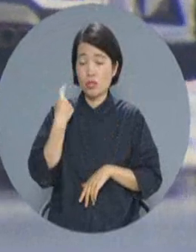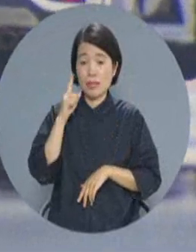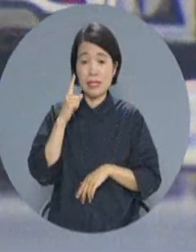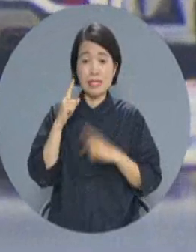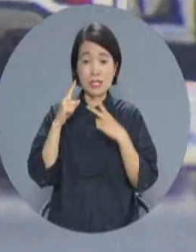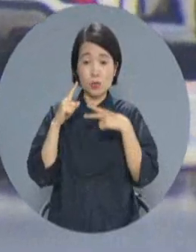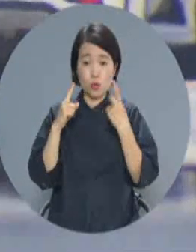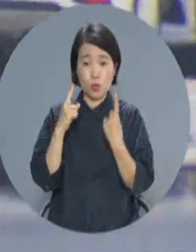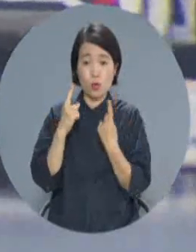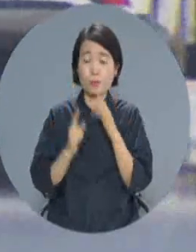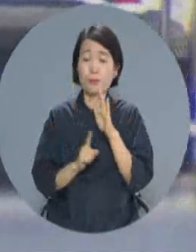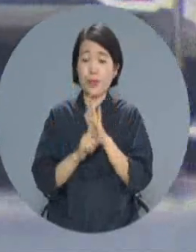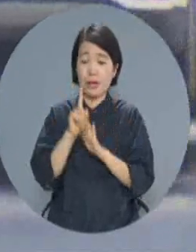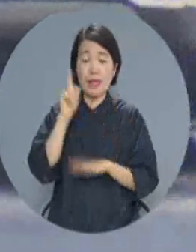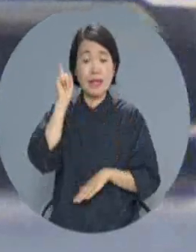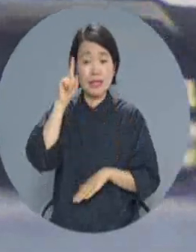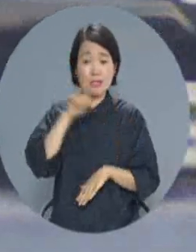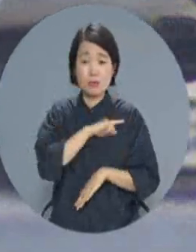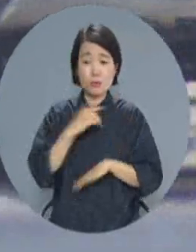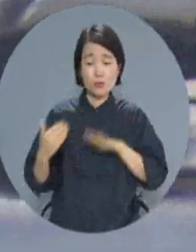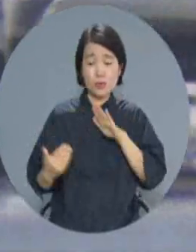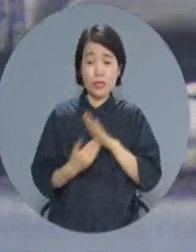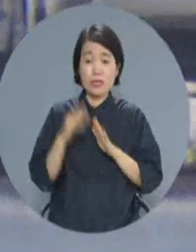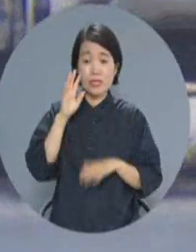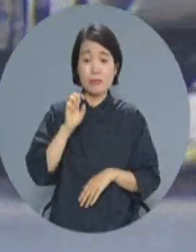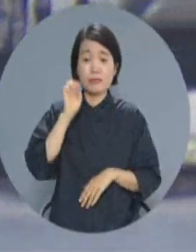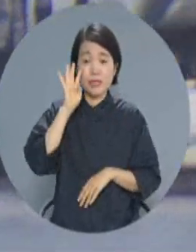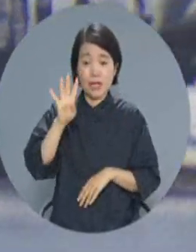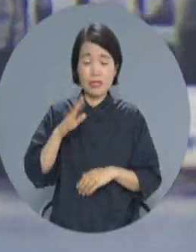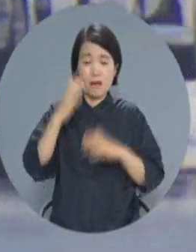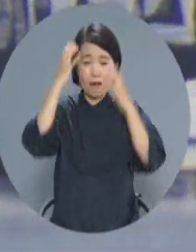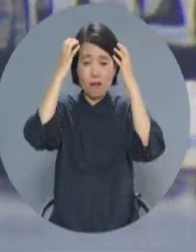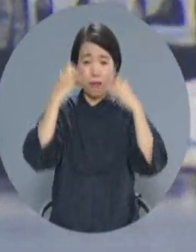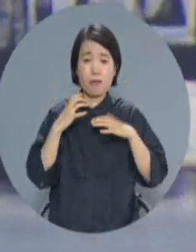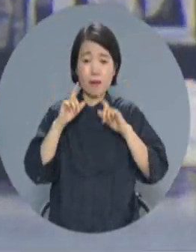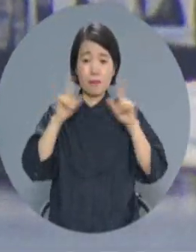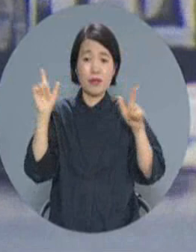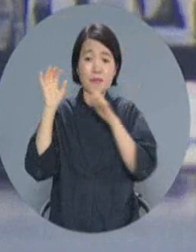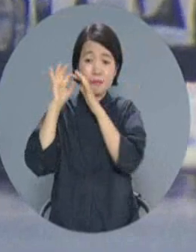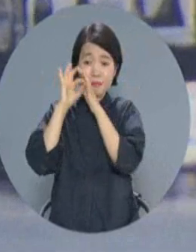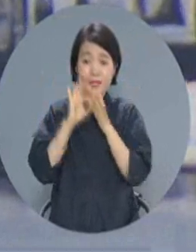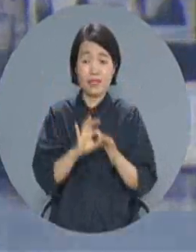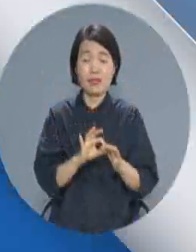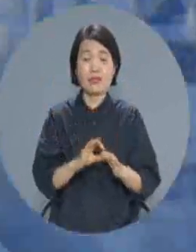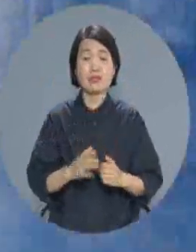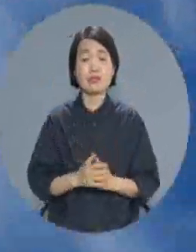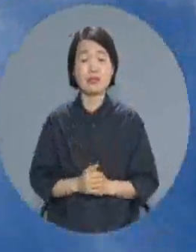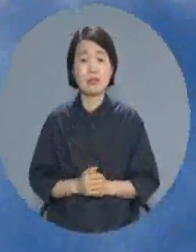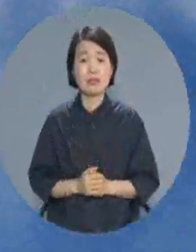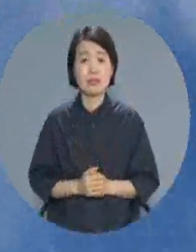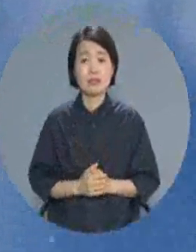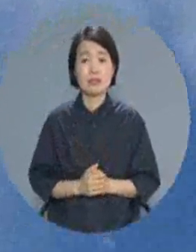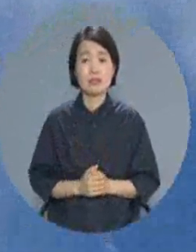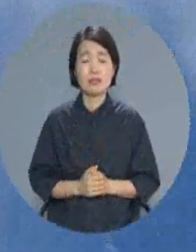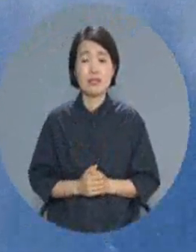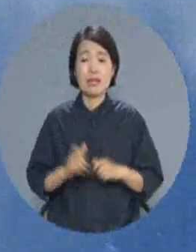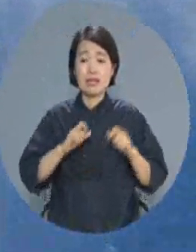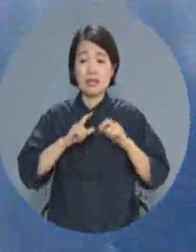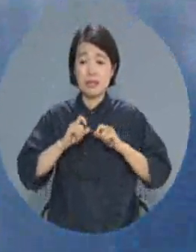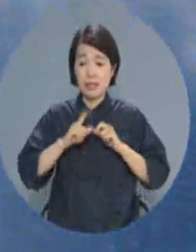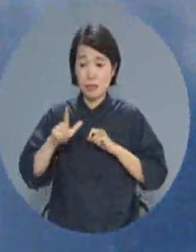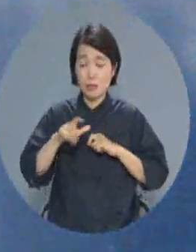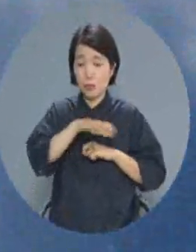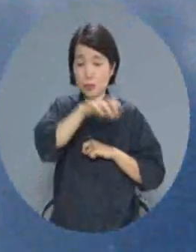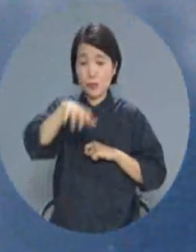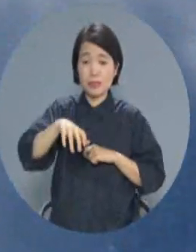1도 높았습니다. 내일도 최고 기온 34도로 무더운 날씨 보일 전망입니다. 대부분 지역에